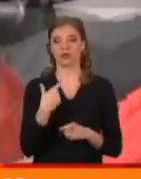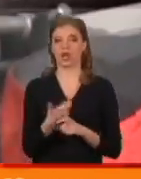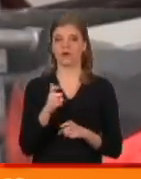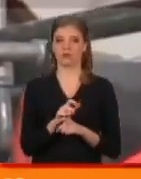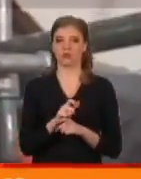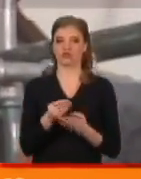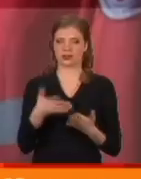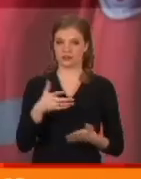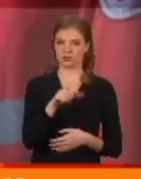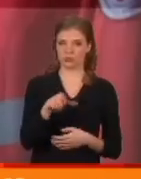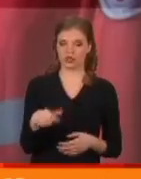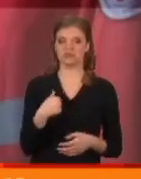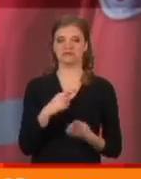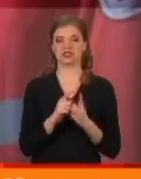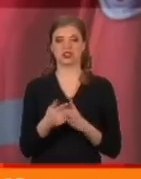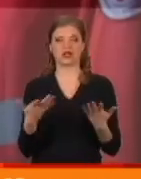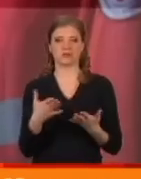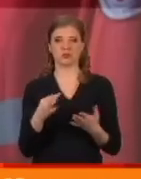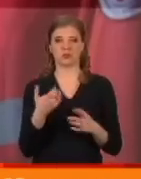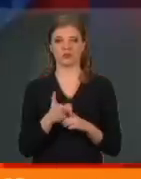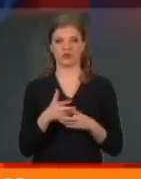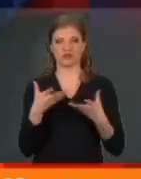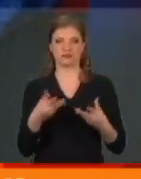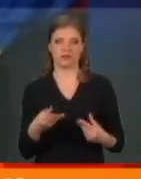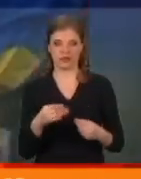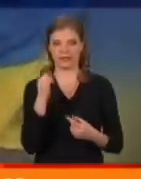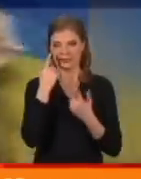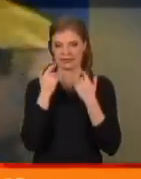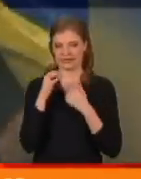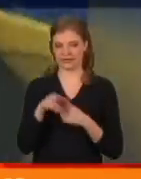стал ценить людей. Я стал каким-то сентиментальным и слезливым.